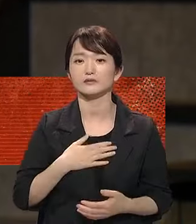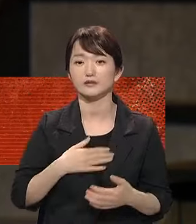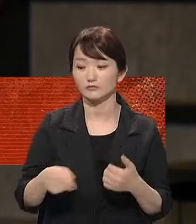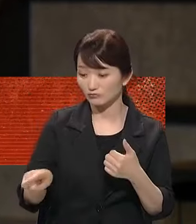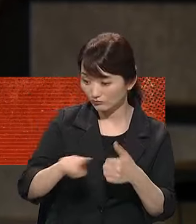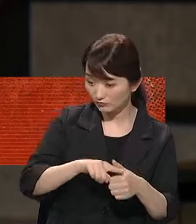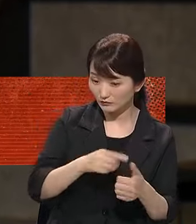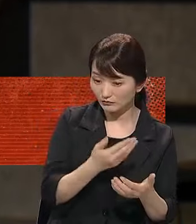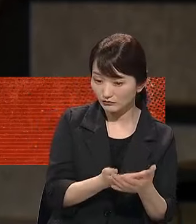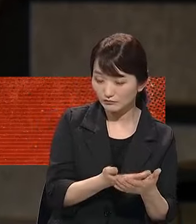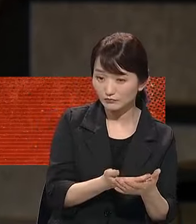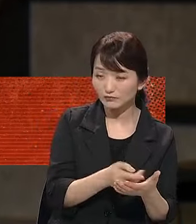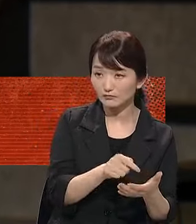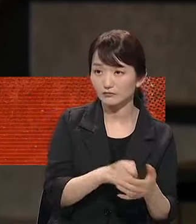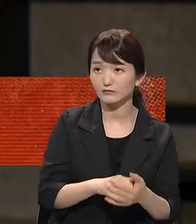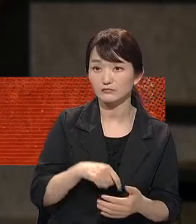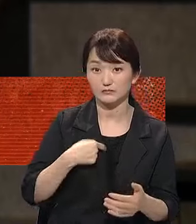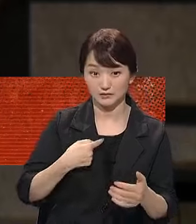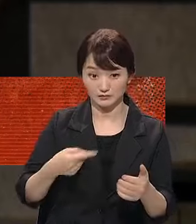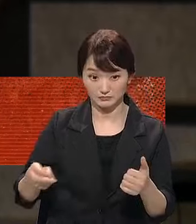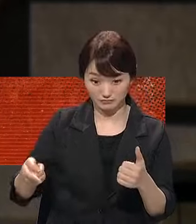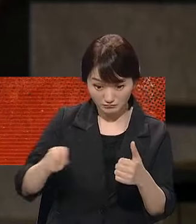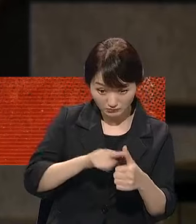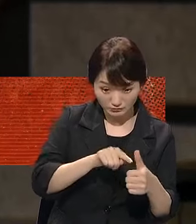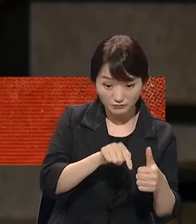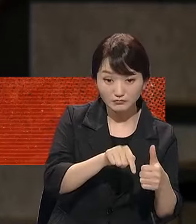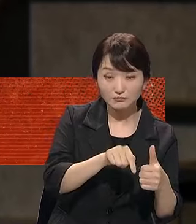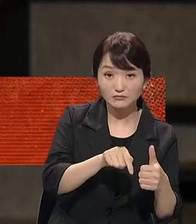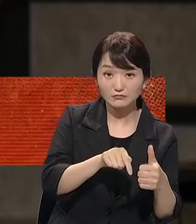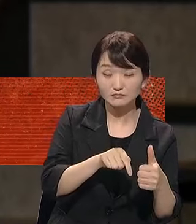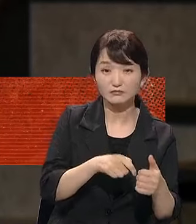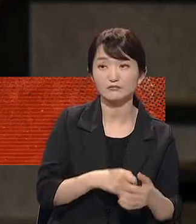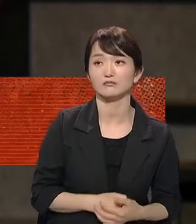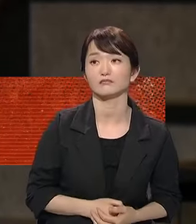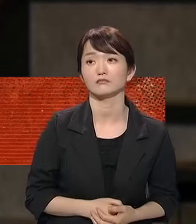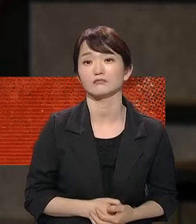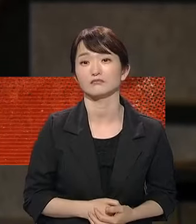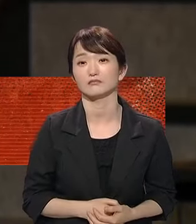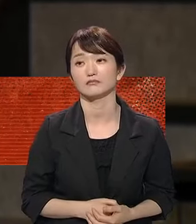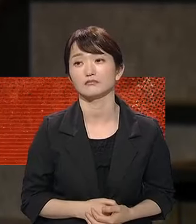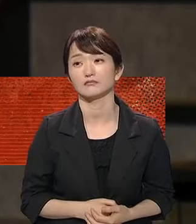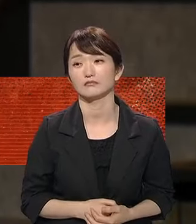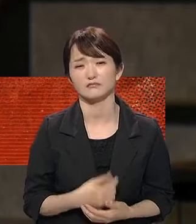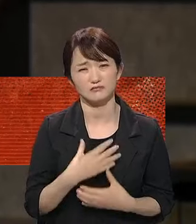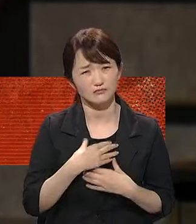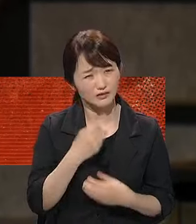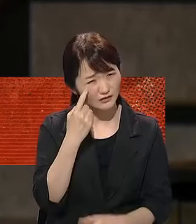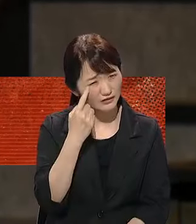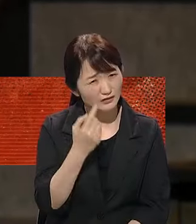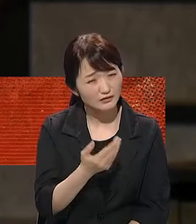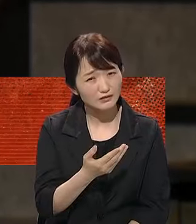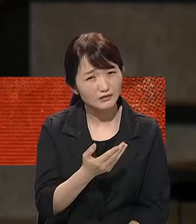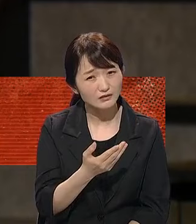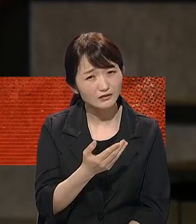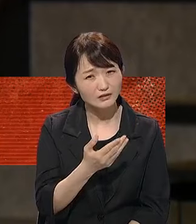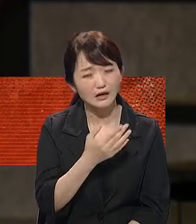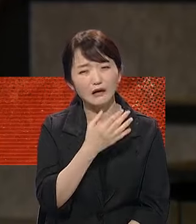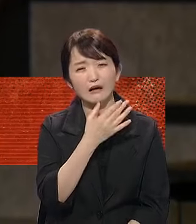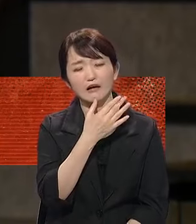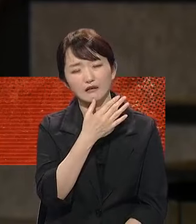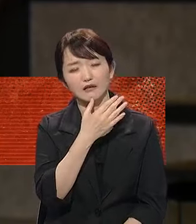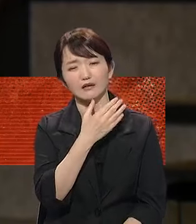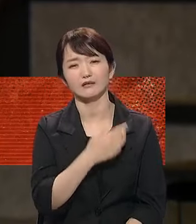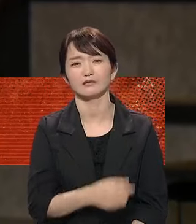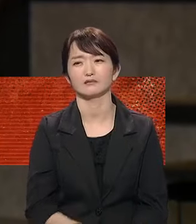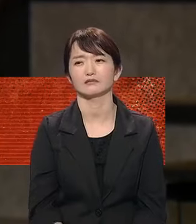달라라고 해가지고 만약에 자기가 들어갔어요 들어갔으면 그러면은 편할까요 아 저는